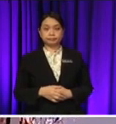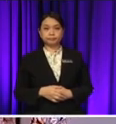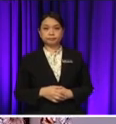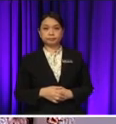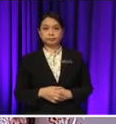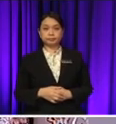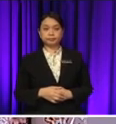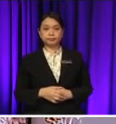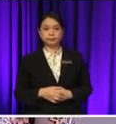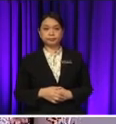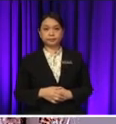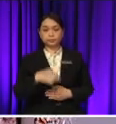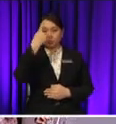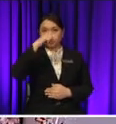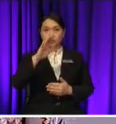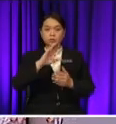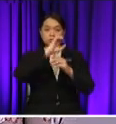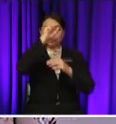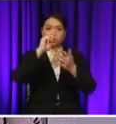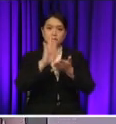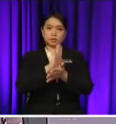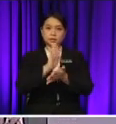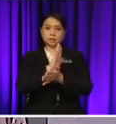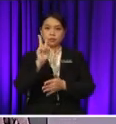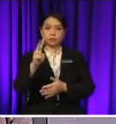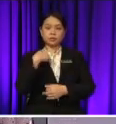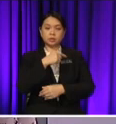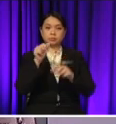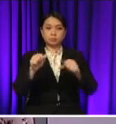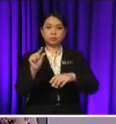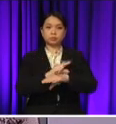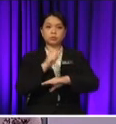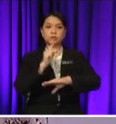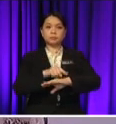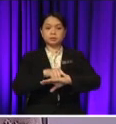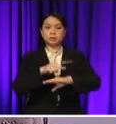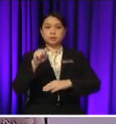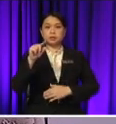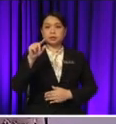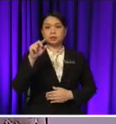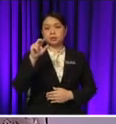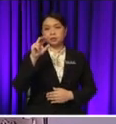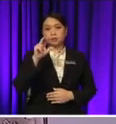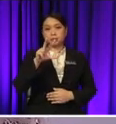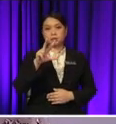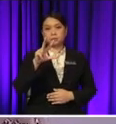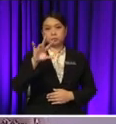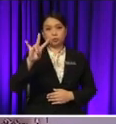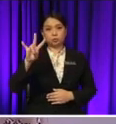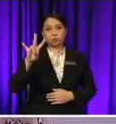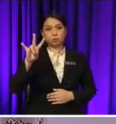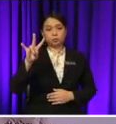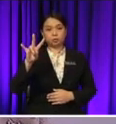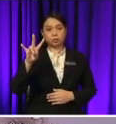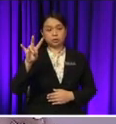menjawab soal kita dua ini soal dan ini kita boleh gunakan misi kita lebih kurang 37 ke-40 menit